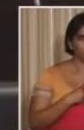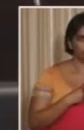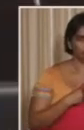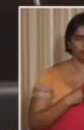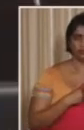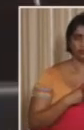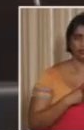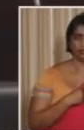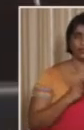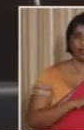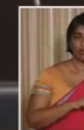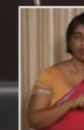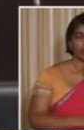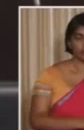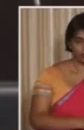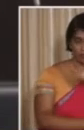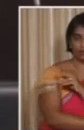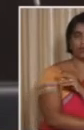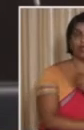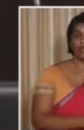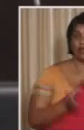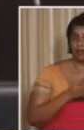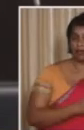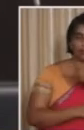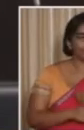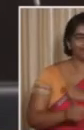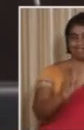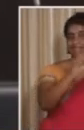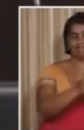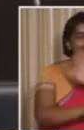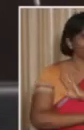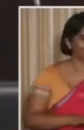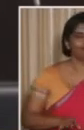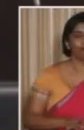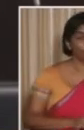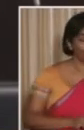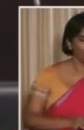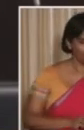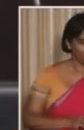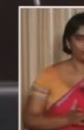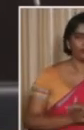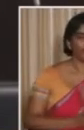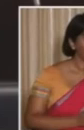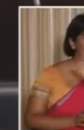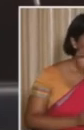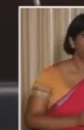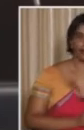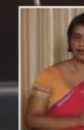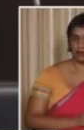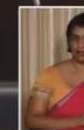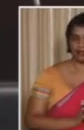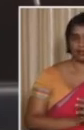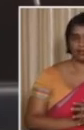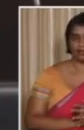මම මේ පාර්ලිමේන්තුවට කියන්න කැමති අපේ පැත්තේ එක්කෙනෙක්වත් ඔහා දෙන්නේ නැහැ කියලා අන්න එක මතක තියාගන්න එක්කෙනෙක්වත් එන්නේ